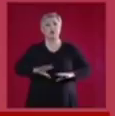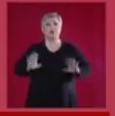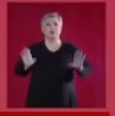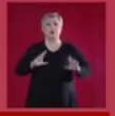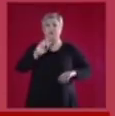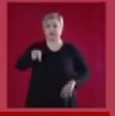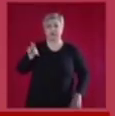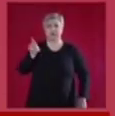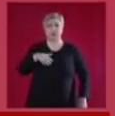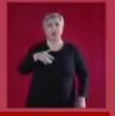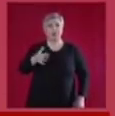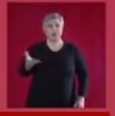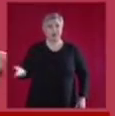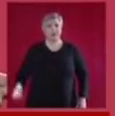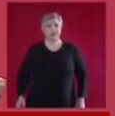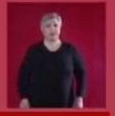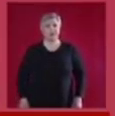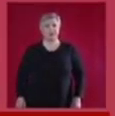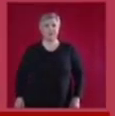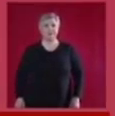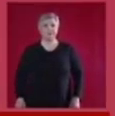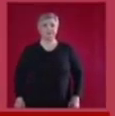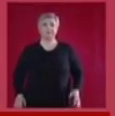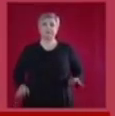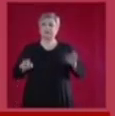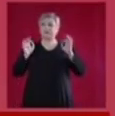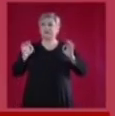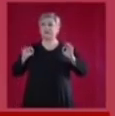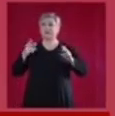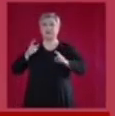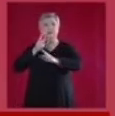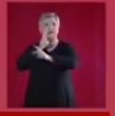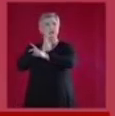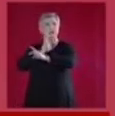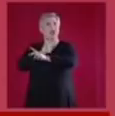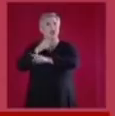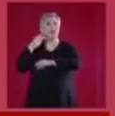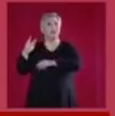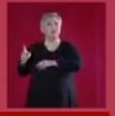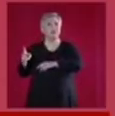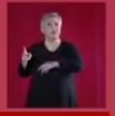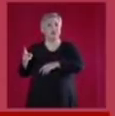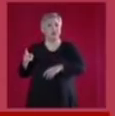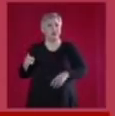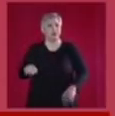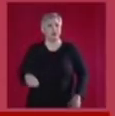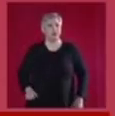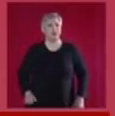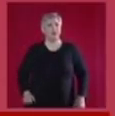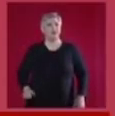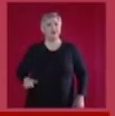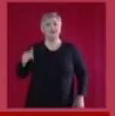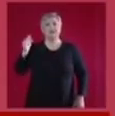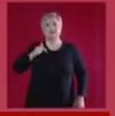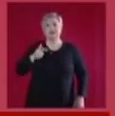τομέα και βέβαια οι επιτελείς του το επικοινωνιακό του επιτελείο τον έβαλλε σήμερα άρων-άρων